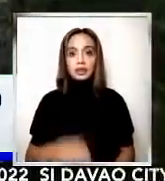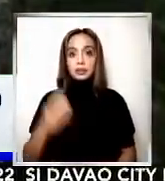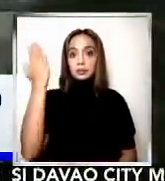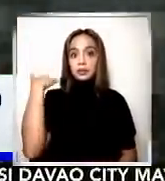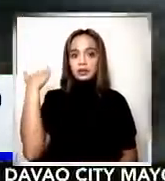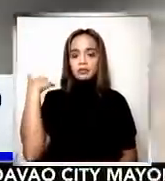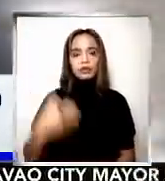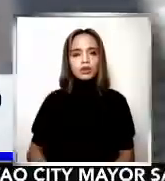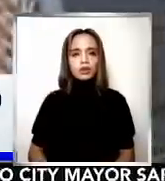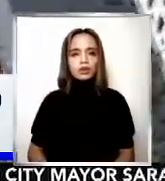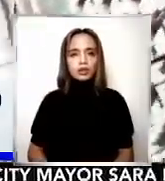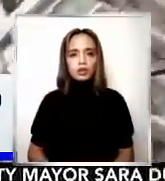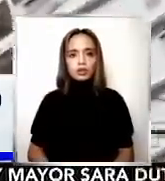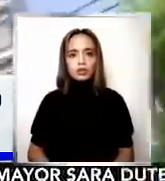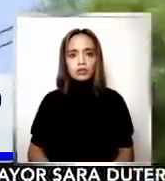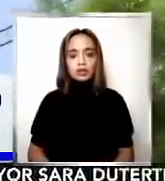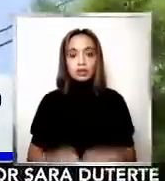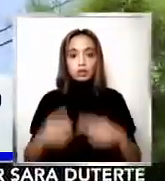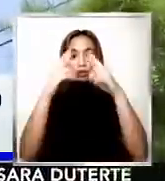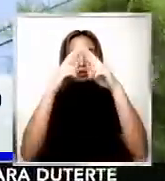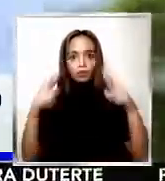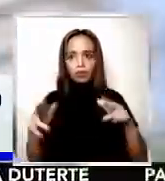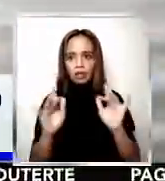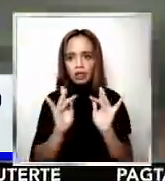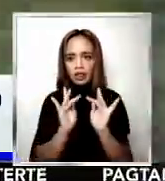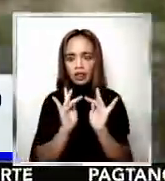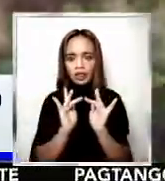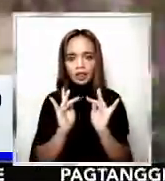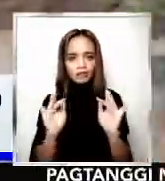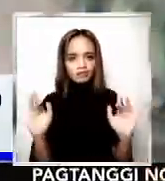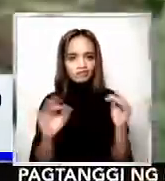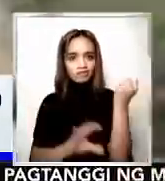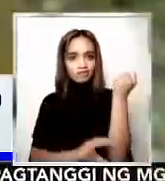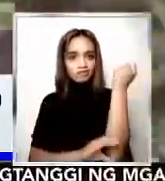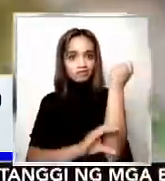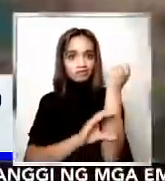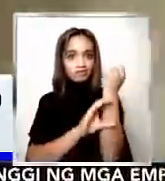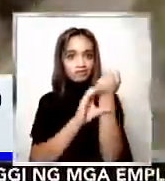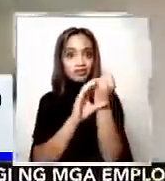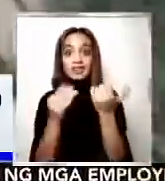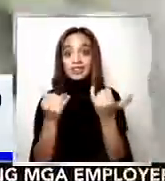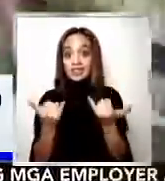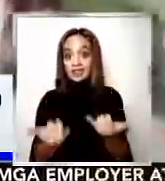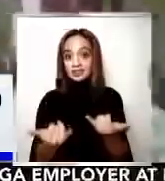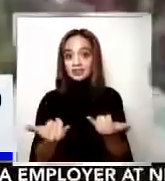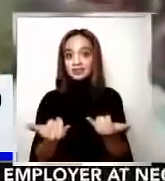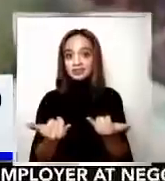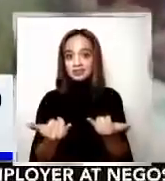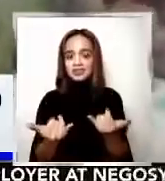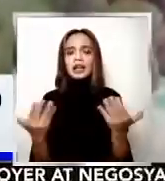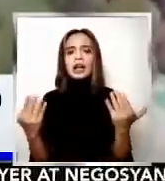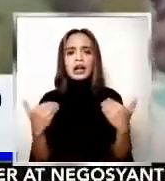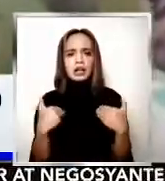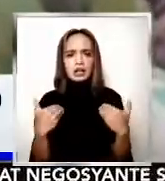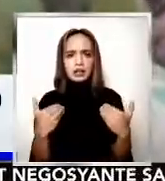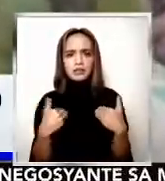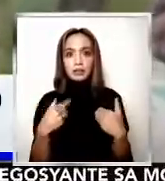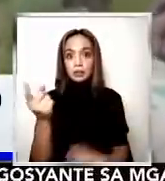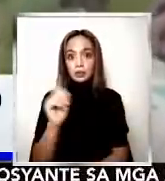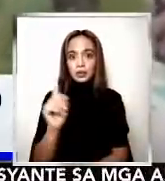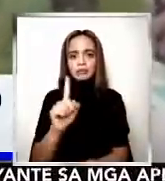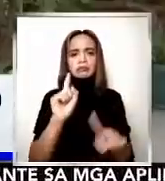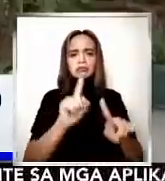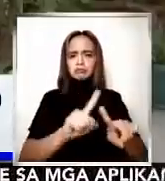lamang roof deck ng isang kondominium sa Makati, ngayon napapalamutian na ng samut-saring